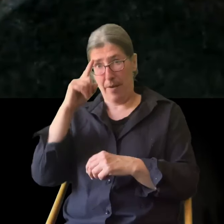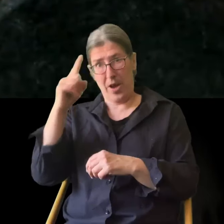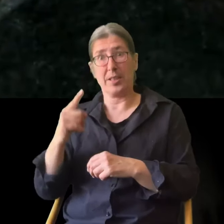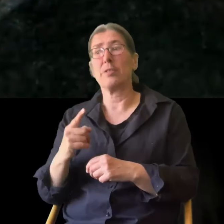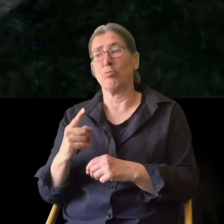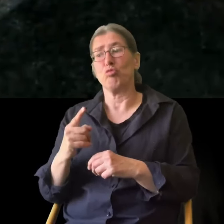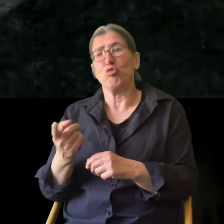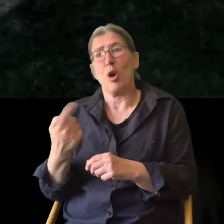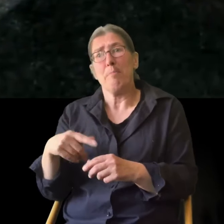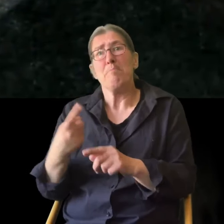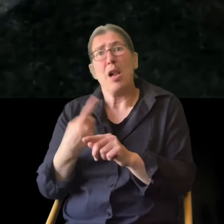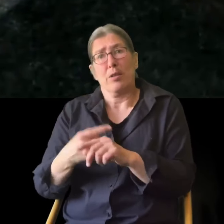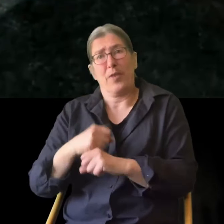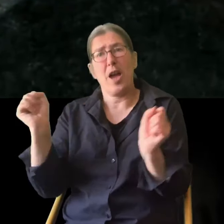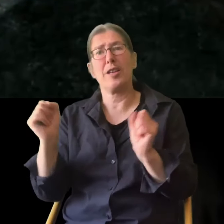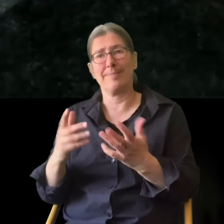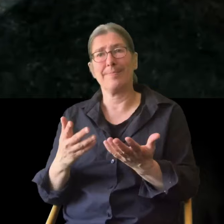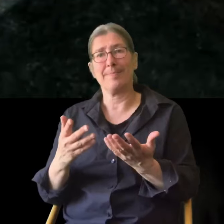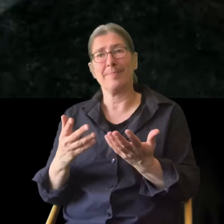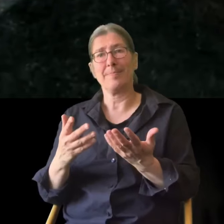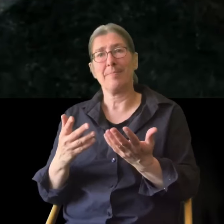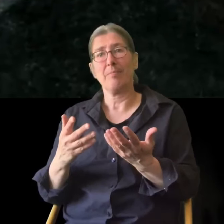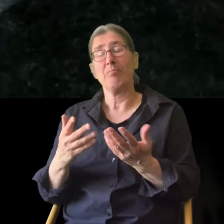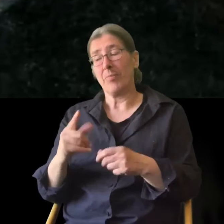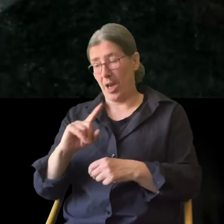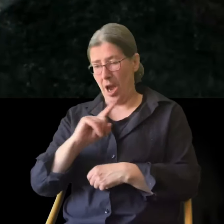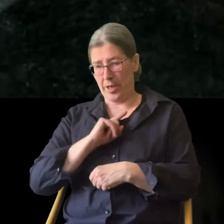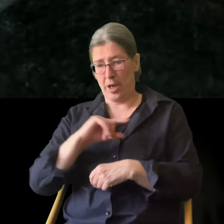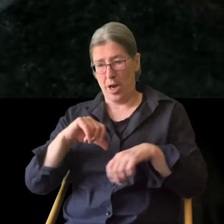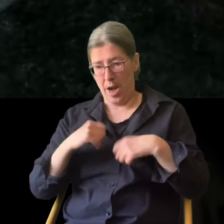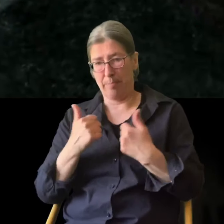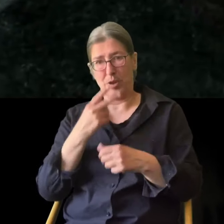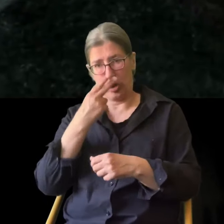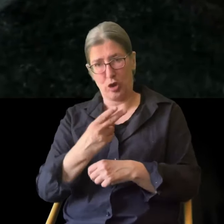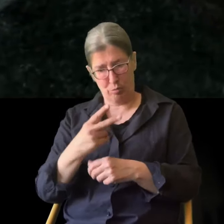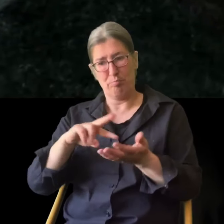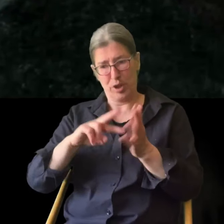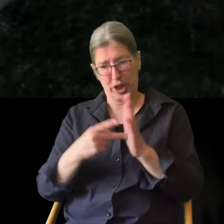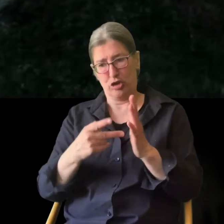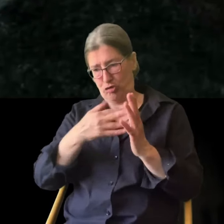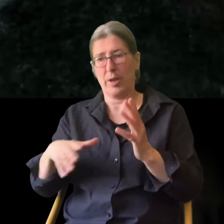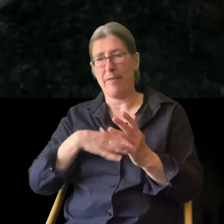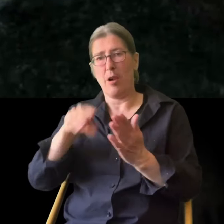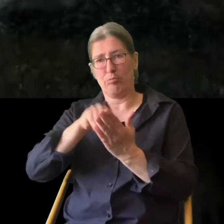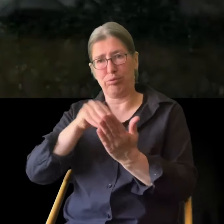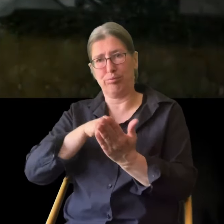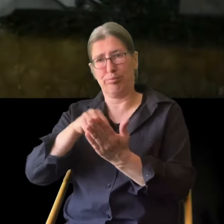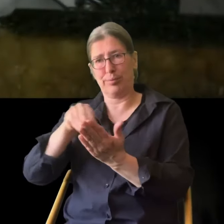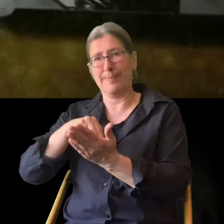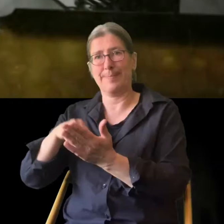Hitler weiß, dass man ihn bald befreien wird. Er will seine eigene Lebensanschauung und seine politischen Prinzipien